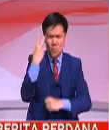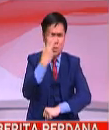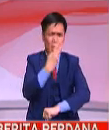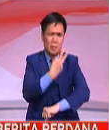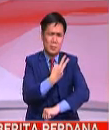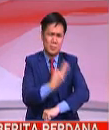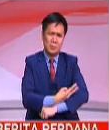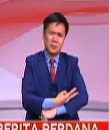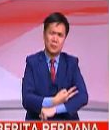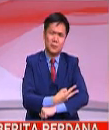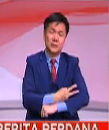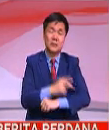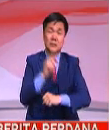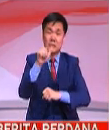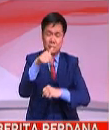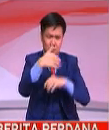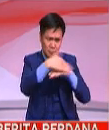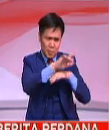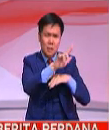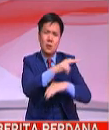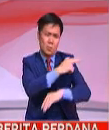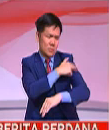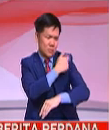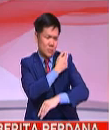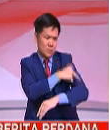lalu sebelum dibawa ke hospital.